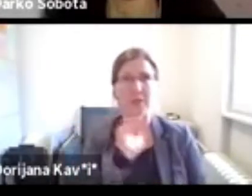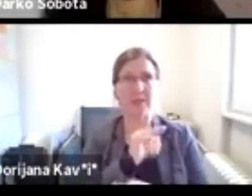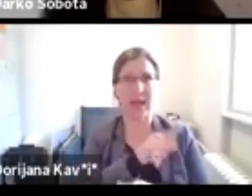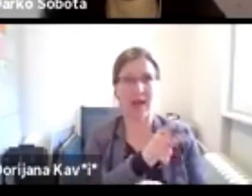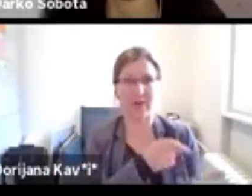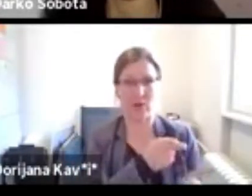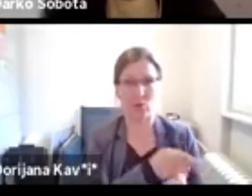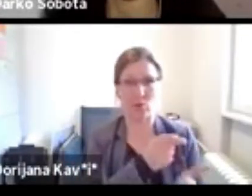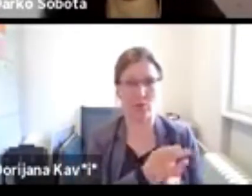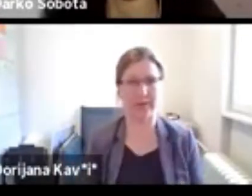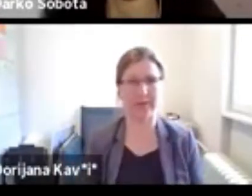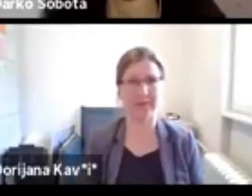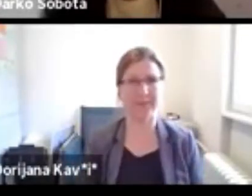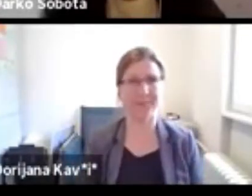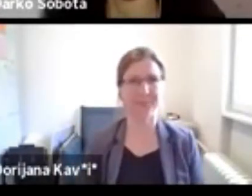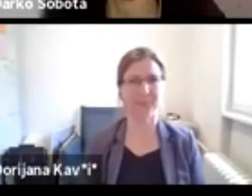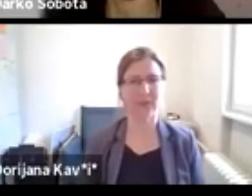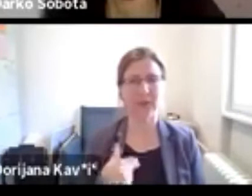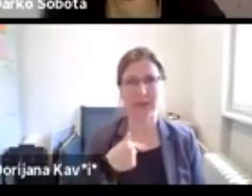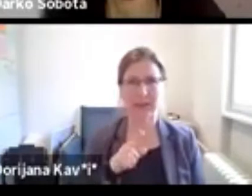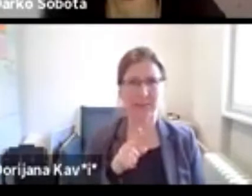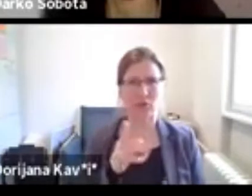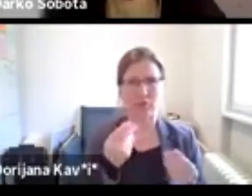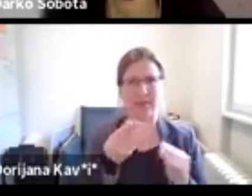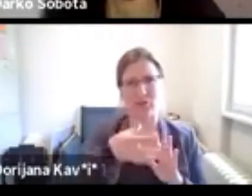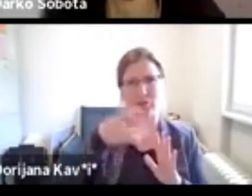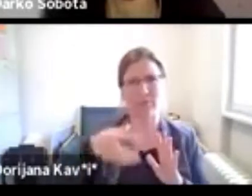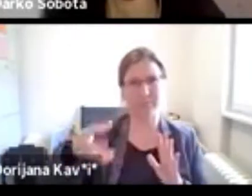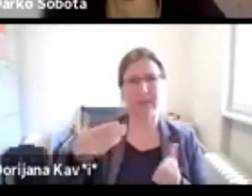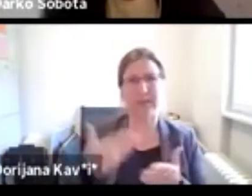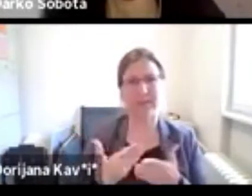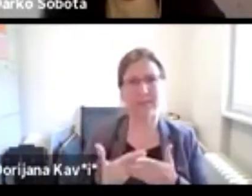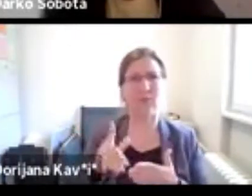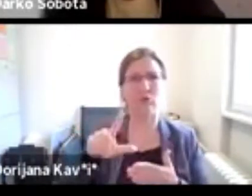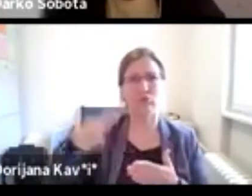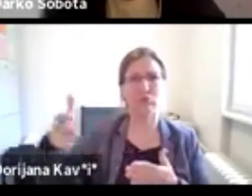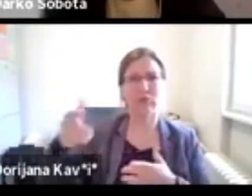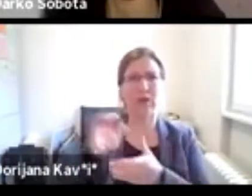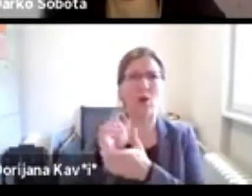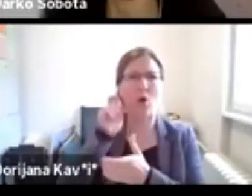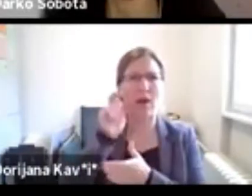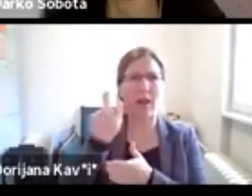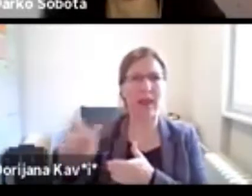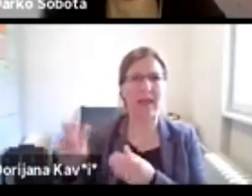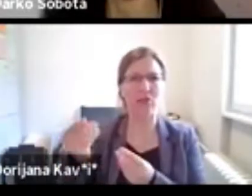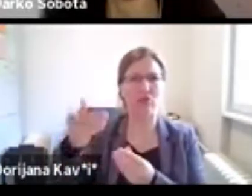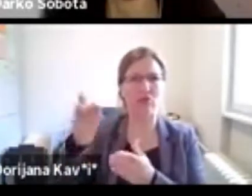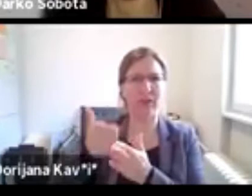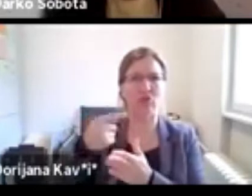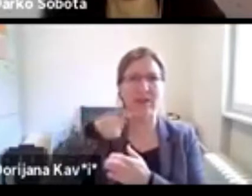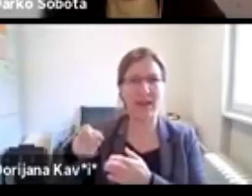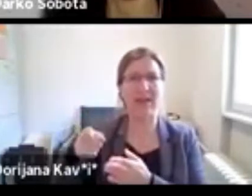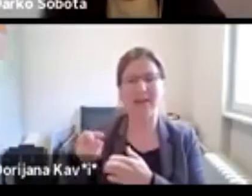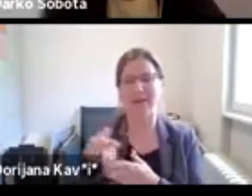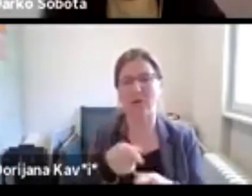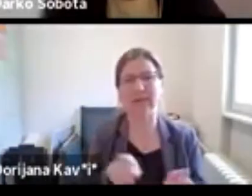Neću ja previše govoriti o svemu tome, mislim već sve što ste su kolegice bile rekle, to je sve o svoji što se